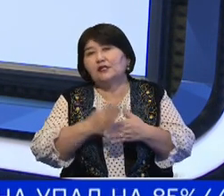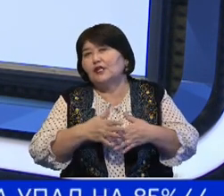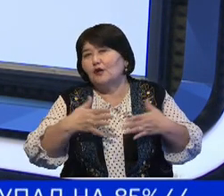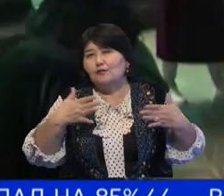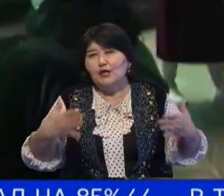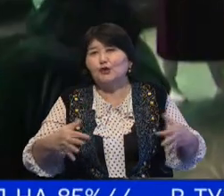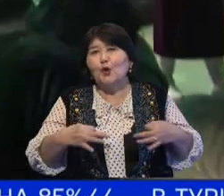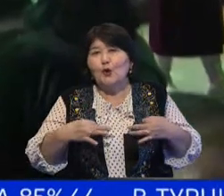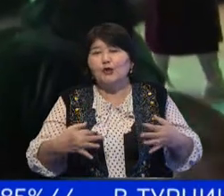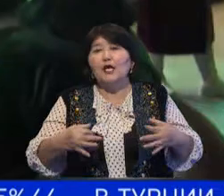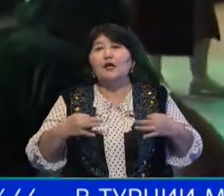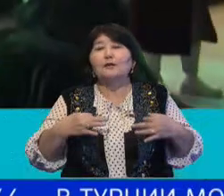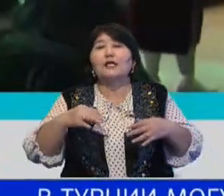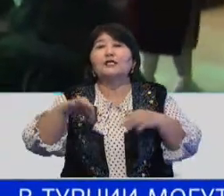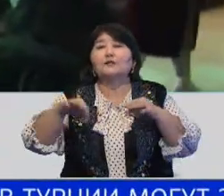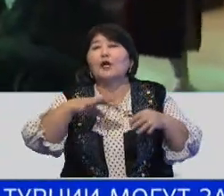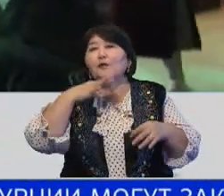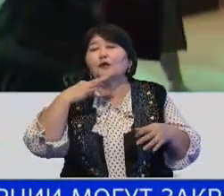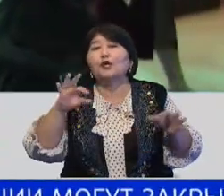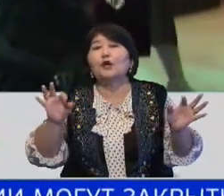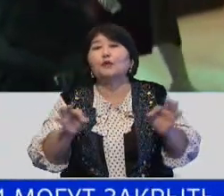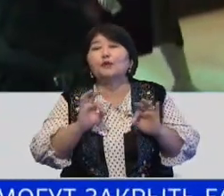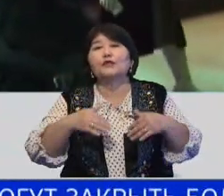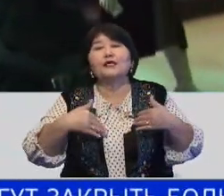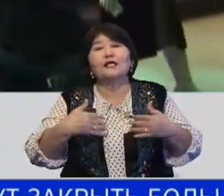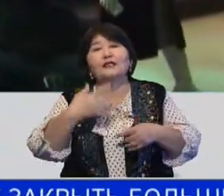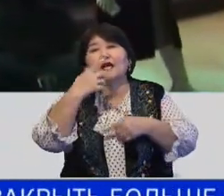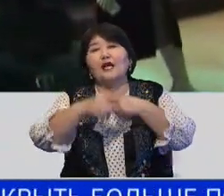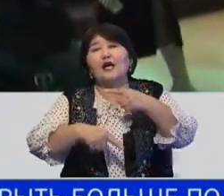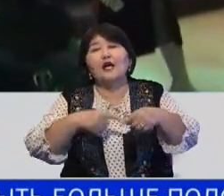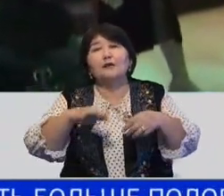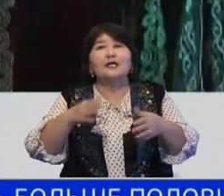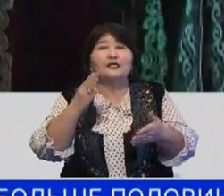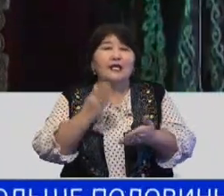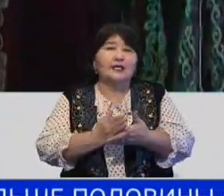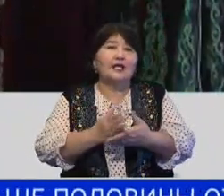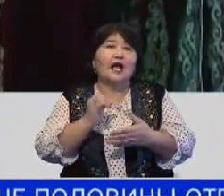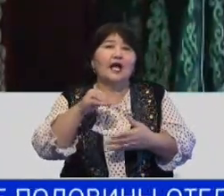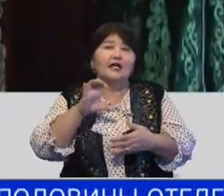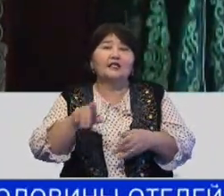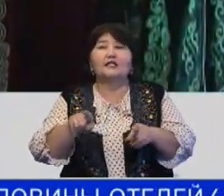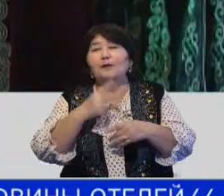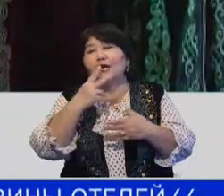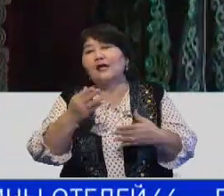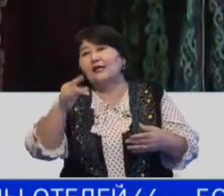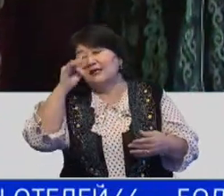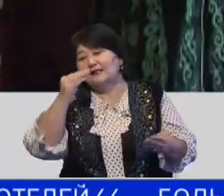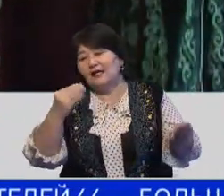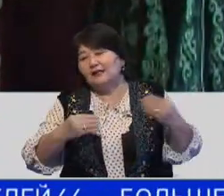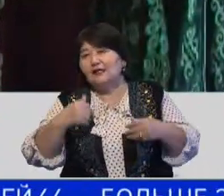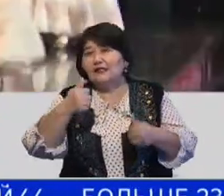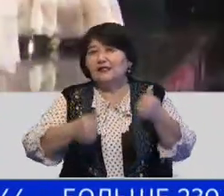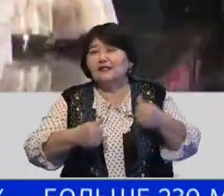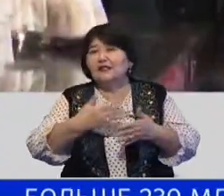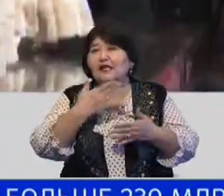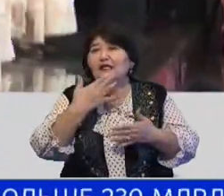большой той. В праздничном проекте было много музыкального шашу, обрядов и традиций. Состоялись айтыс, показ национальной одежды, состязания